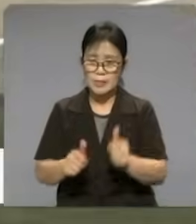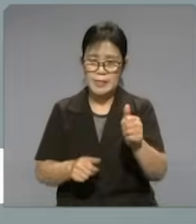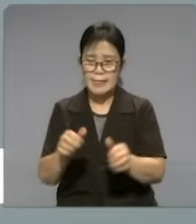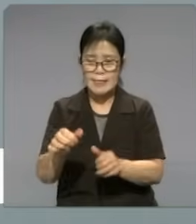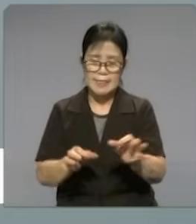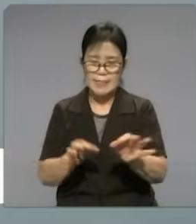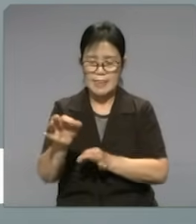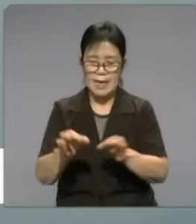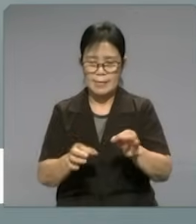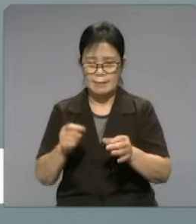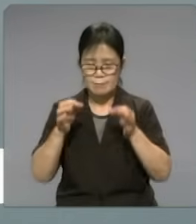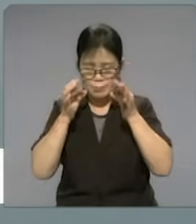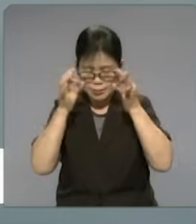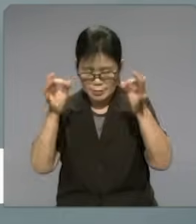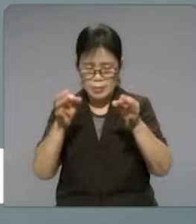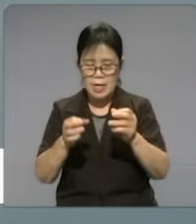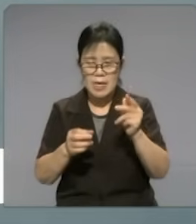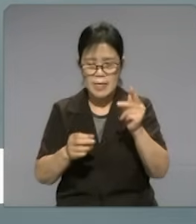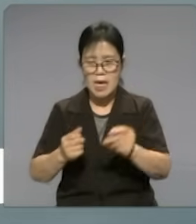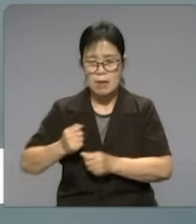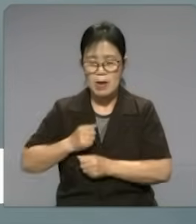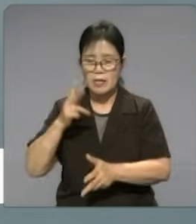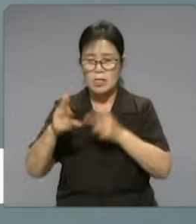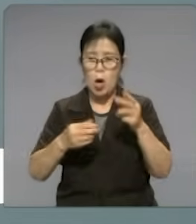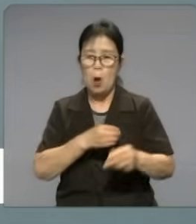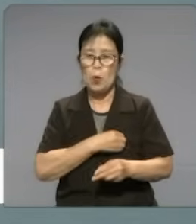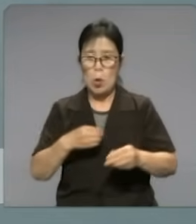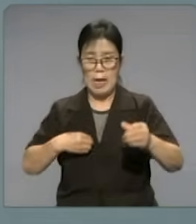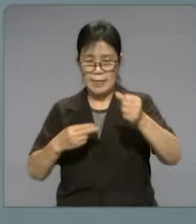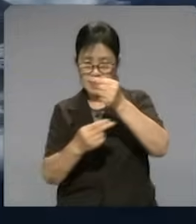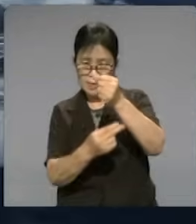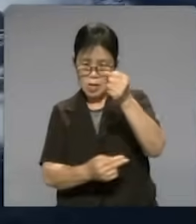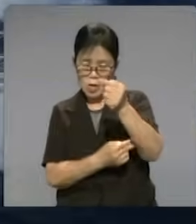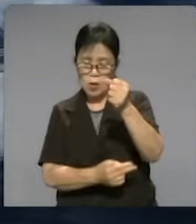본격 공략하려는 K-방산. 폴란드를 교두보 삼아